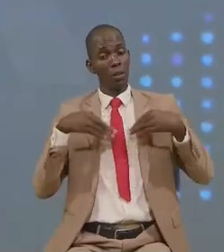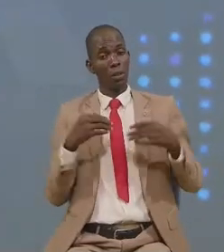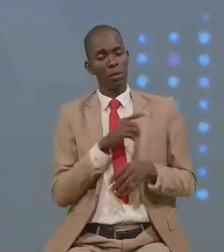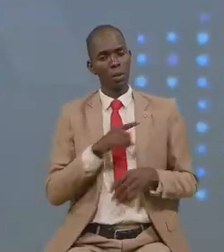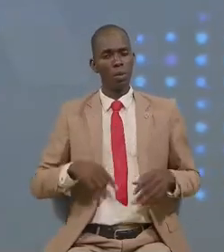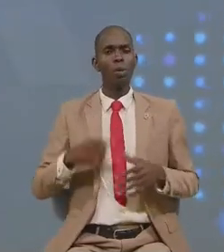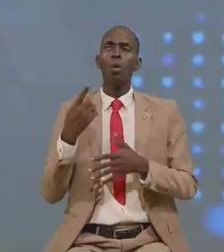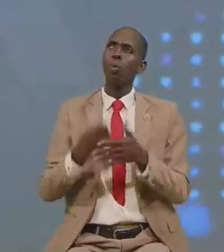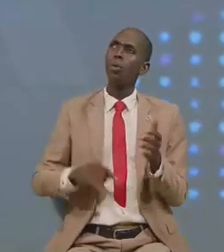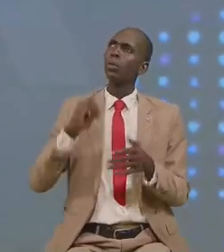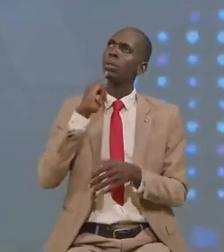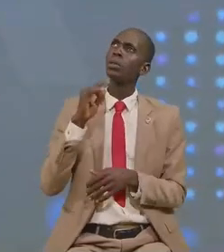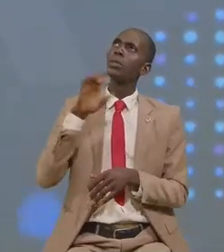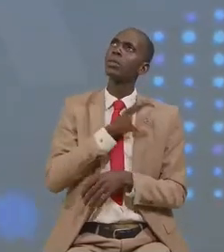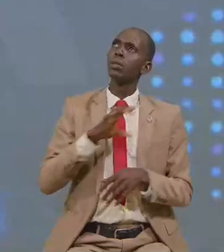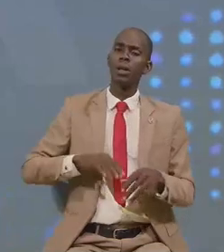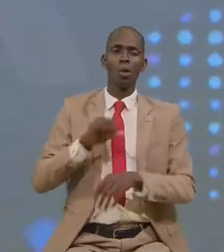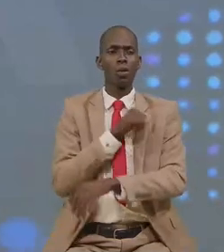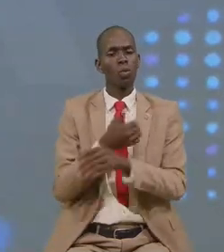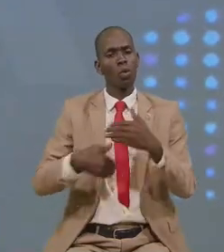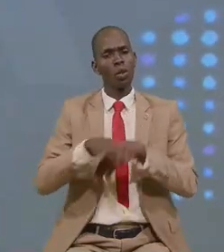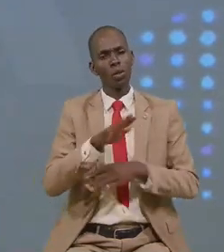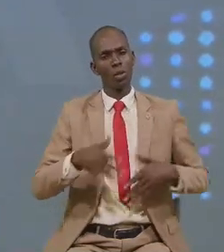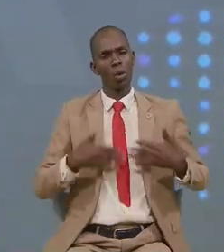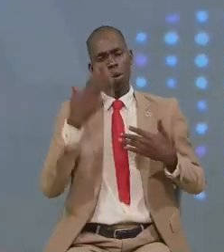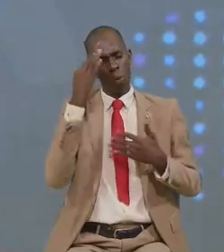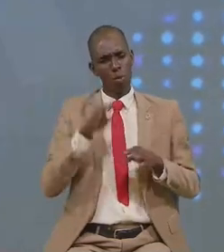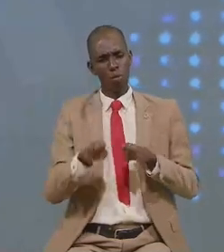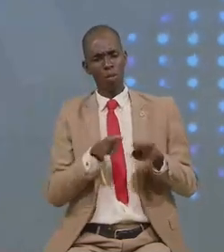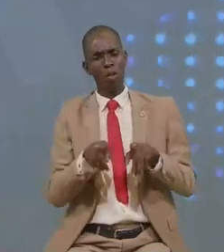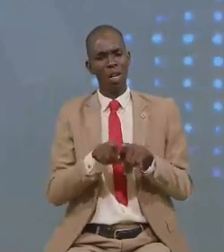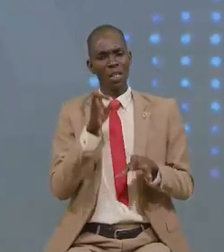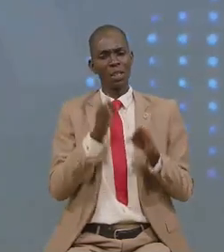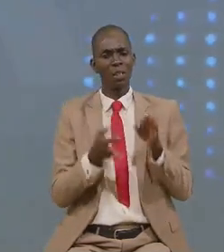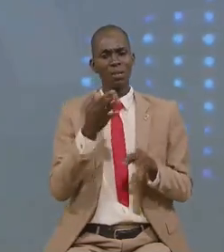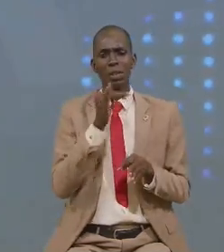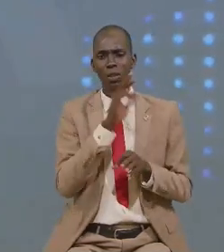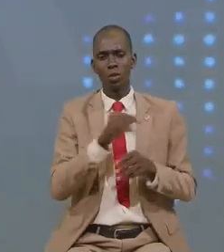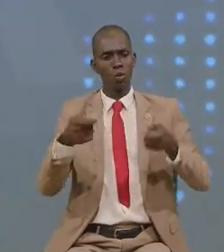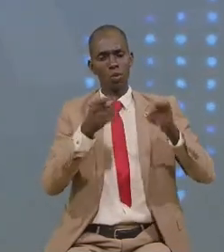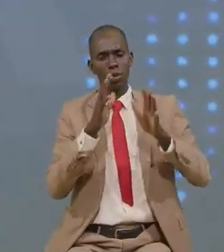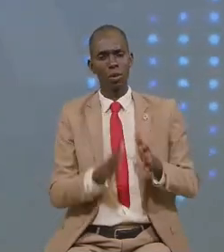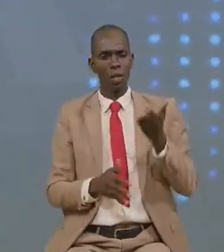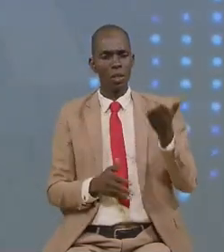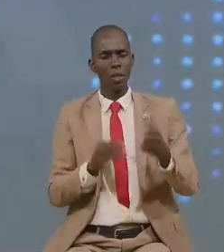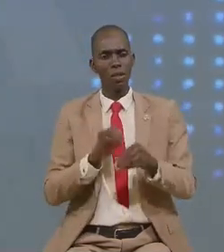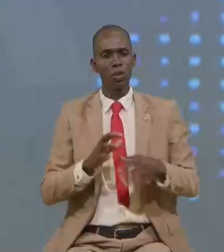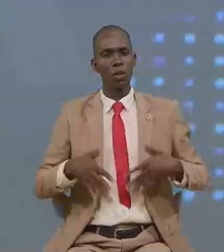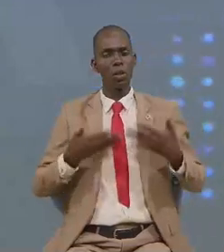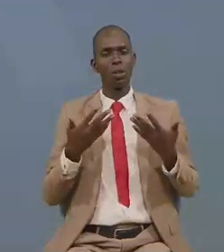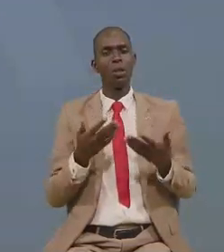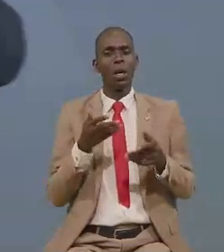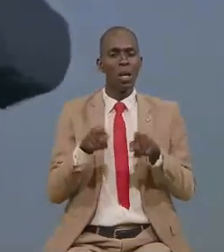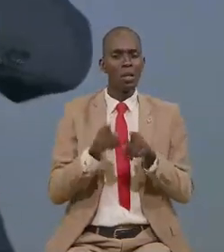est son autorité? Comment agis-tu comme s'il n'y avait pas d'autorité? Comment agis-tu comme s'il n'y avait pas de contrôleur? Comme s'il n'y avait pas de directeur de